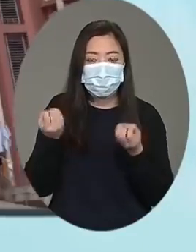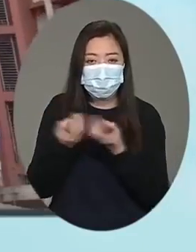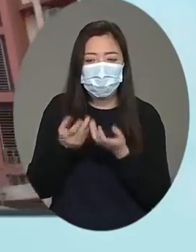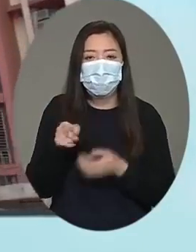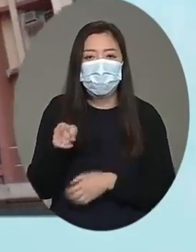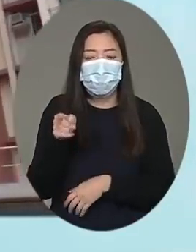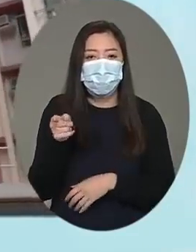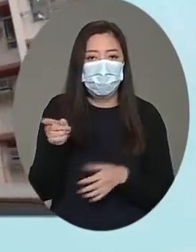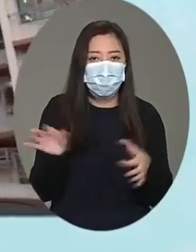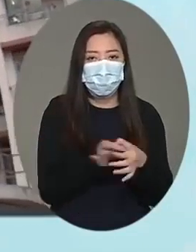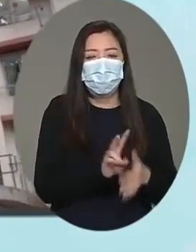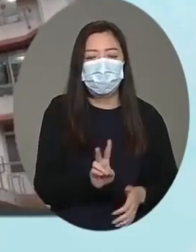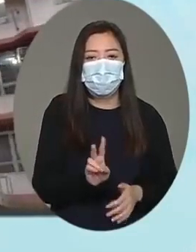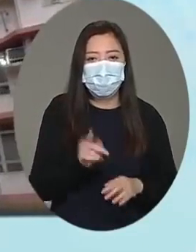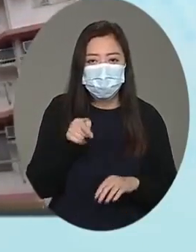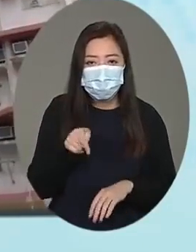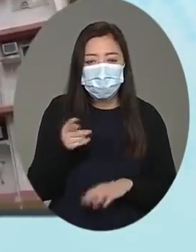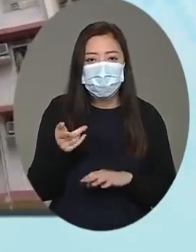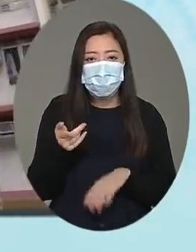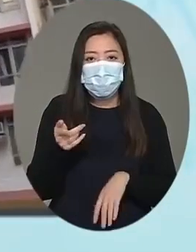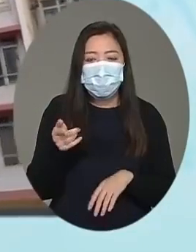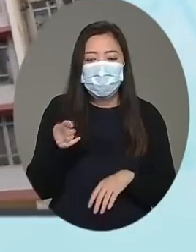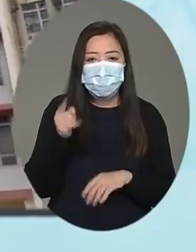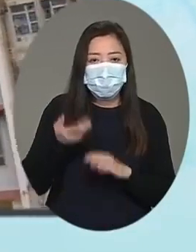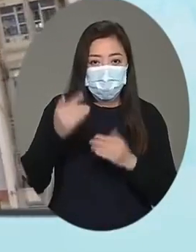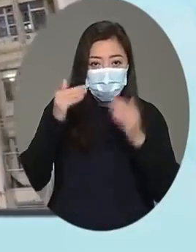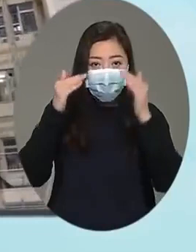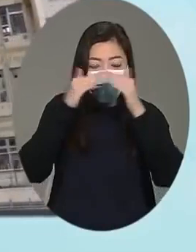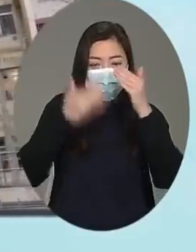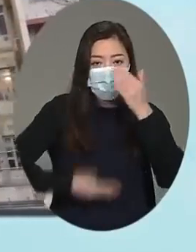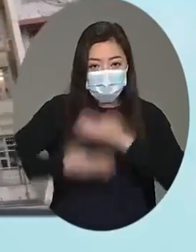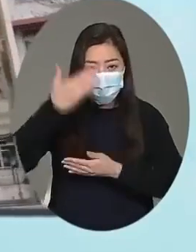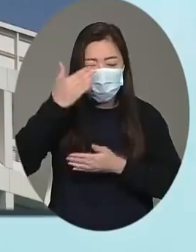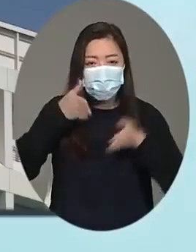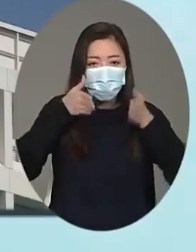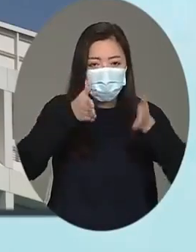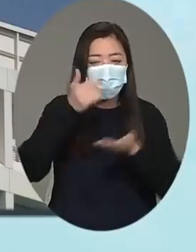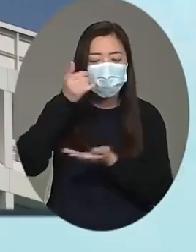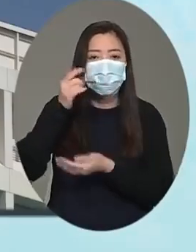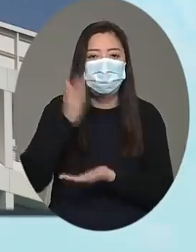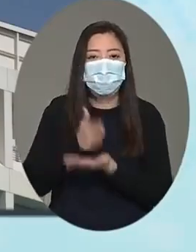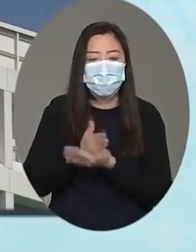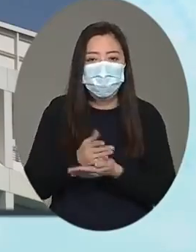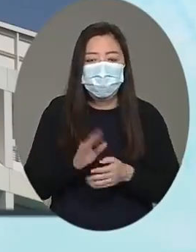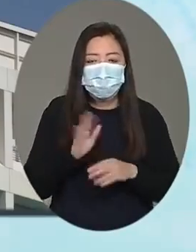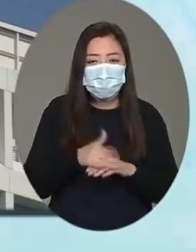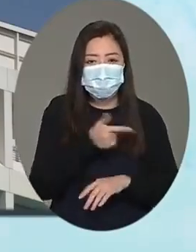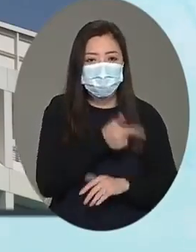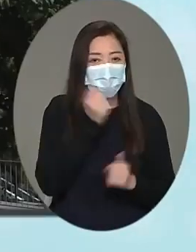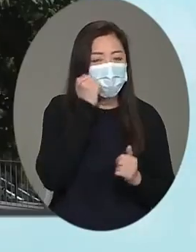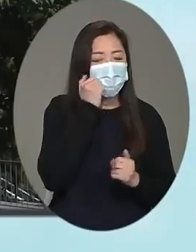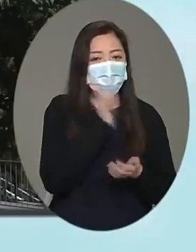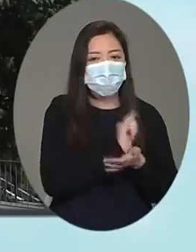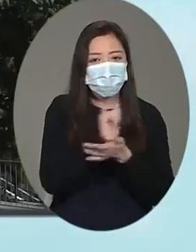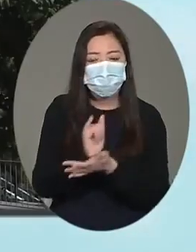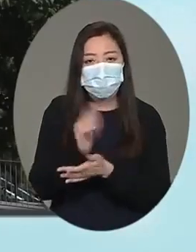同阿伯一样住在平田村平善楼，但单位座向同楼层不同。阿伯今日凌晨送到去联合医院，在